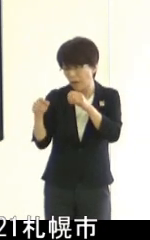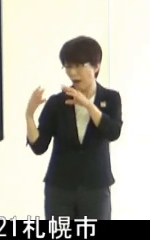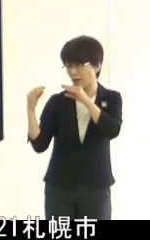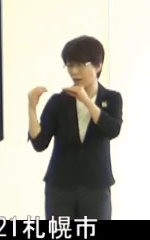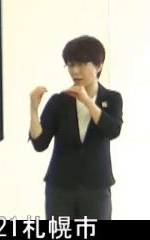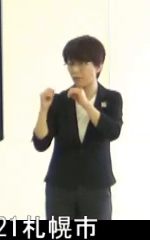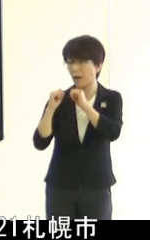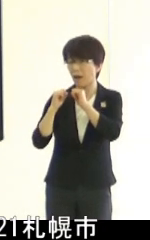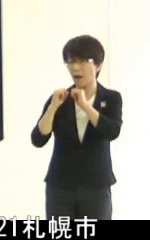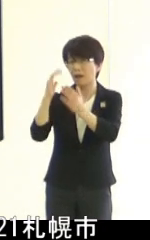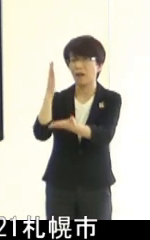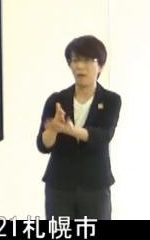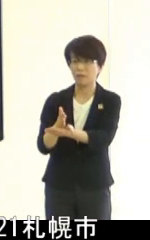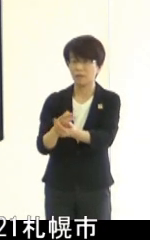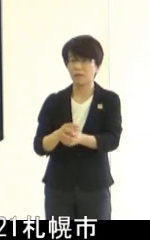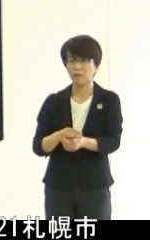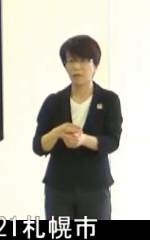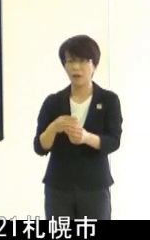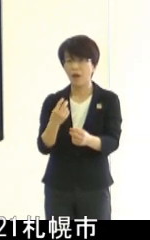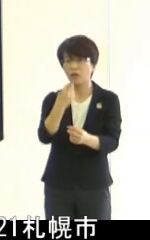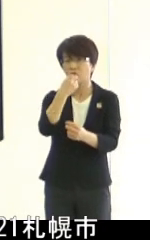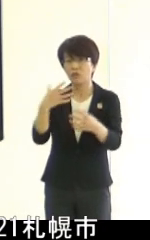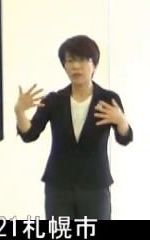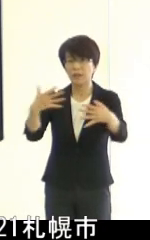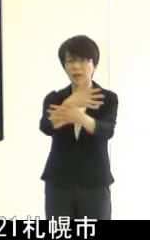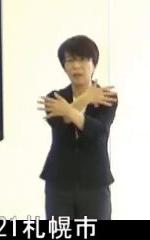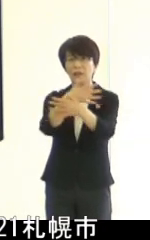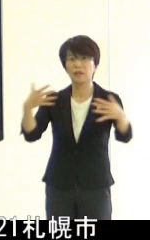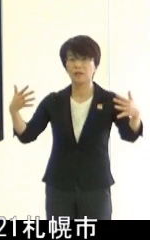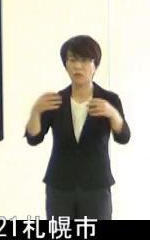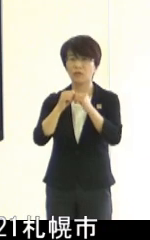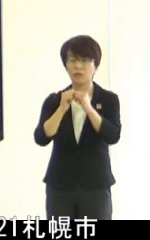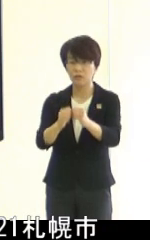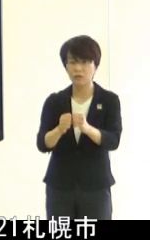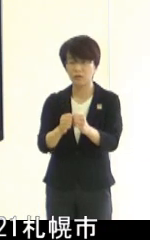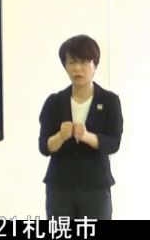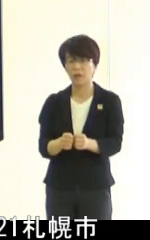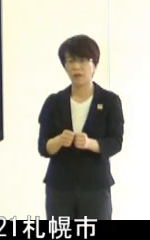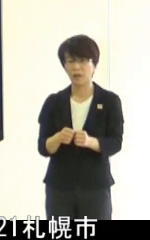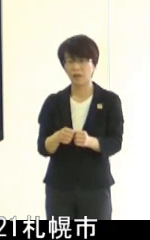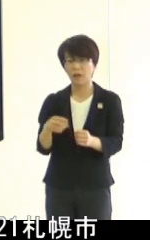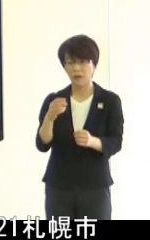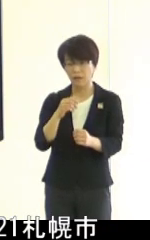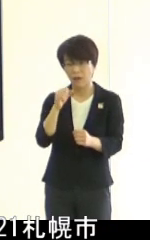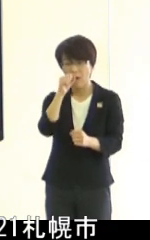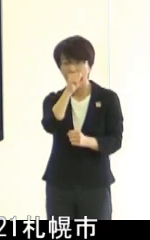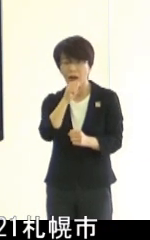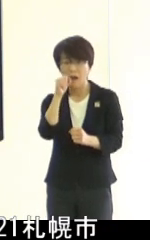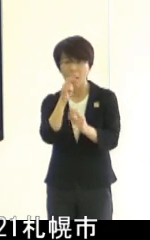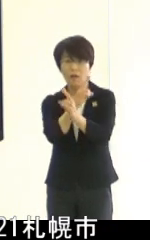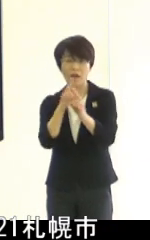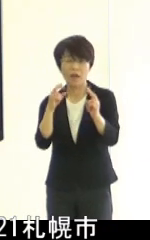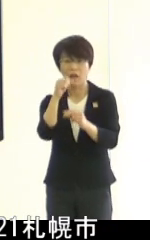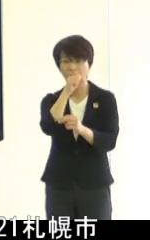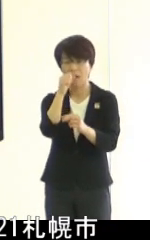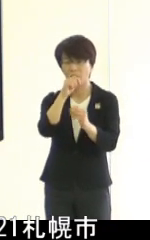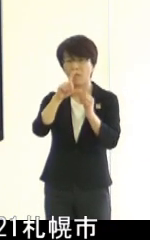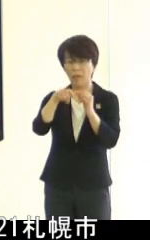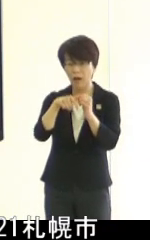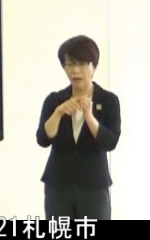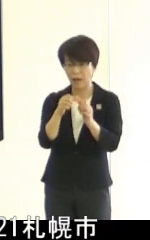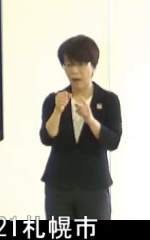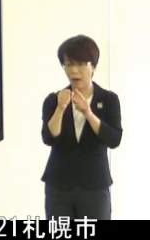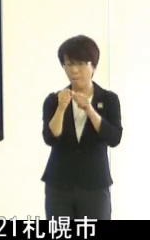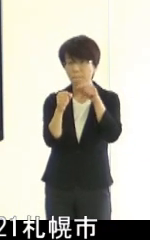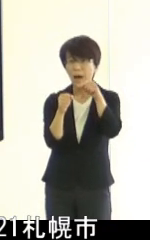やっぱりもの歓喜ということまあそれから赤から受けなどのですね場合はマイクですと